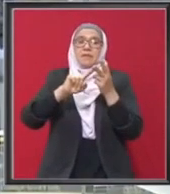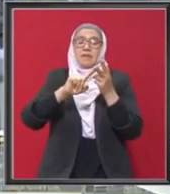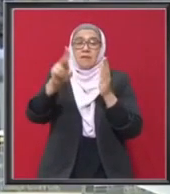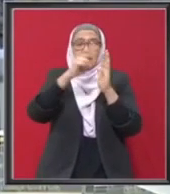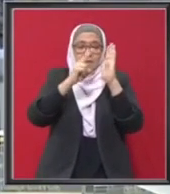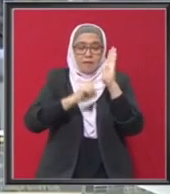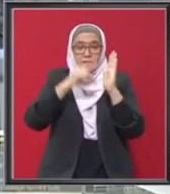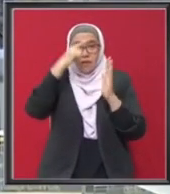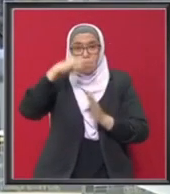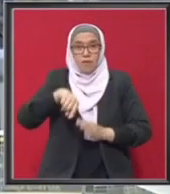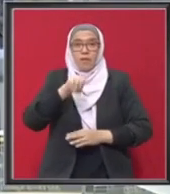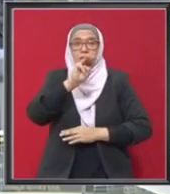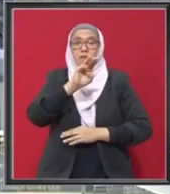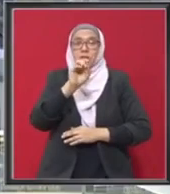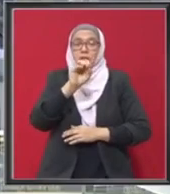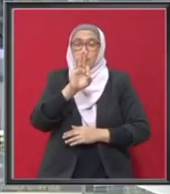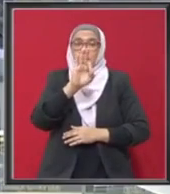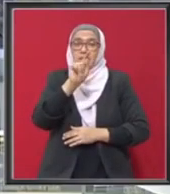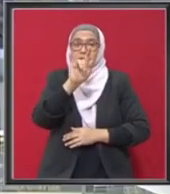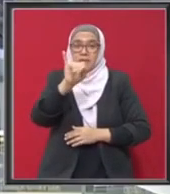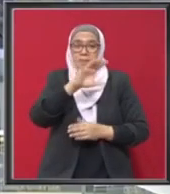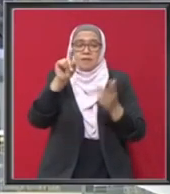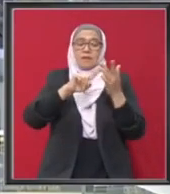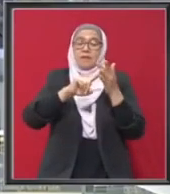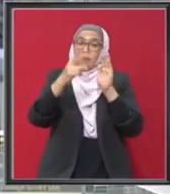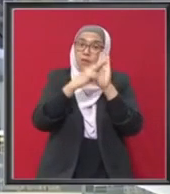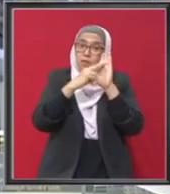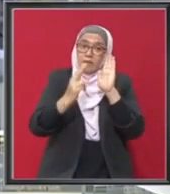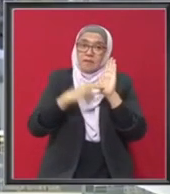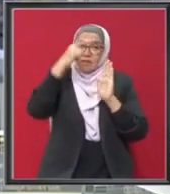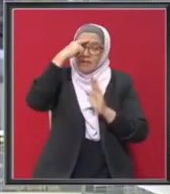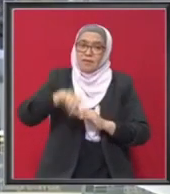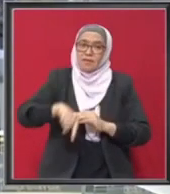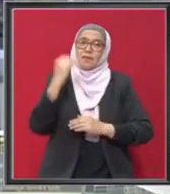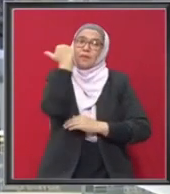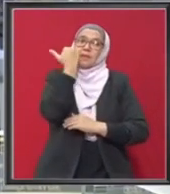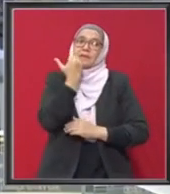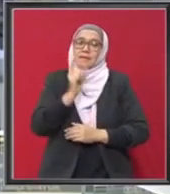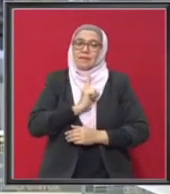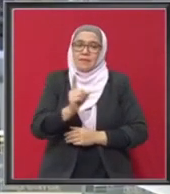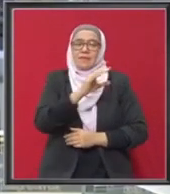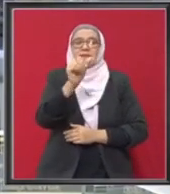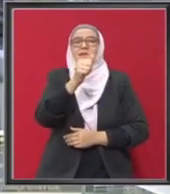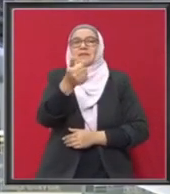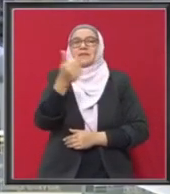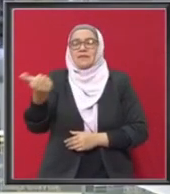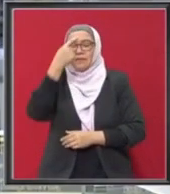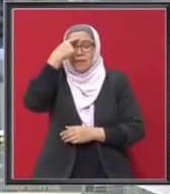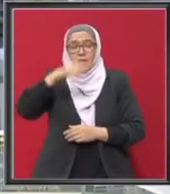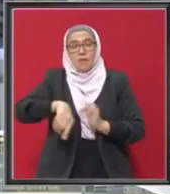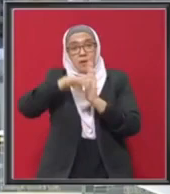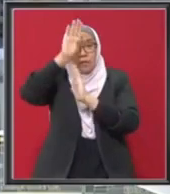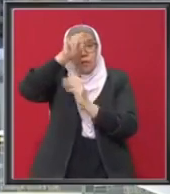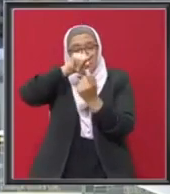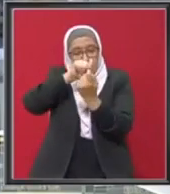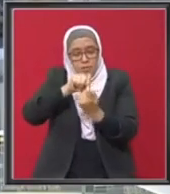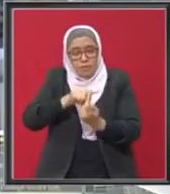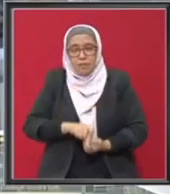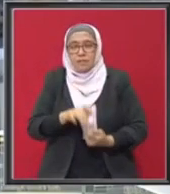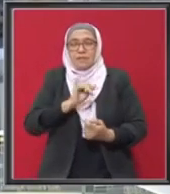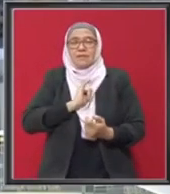rangrang dan Mufti Rang undang-undang mahkamah syariah dan lain-lain Hai untuk lebih terperinci saya akan